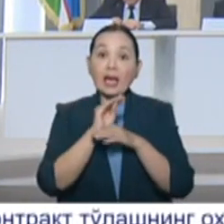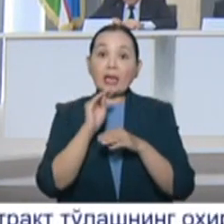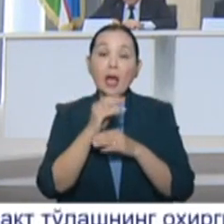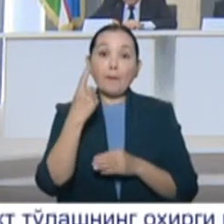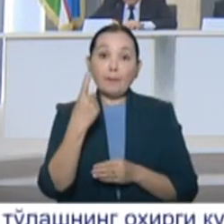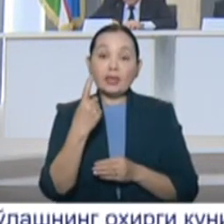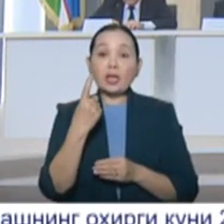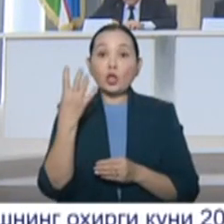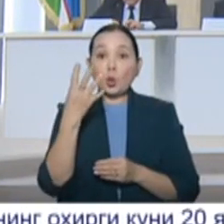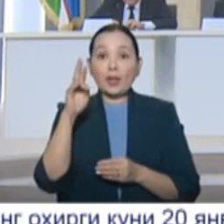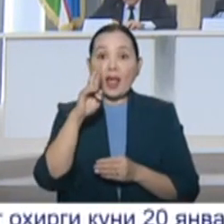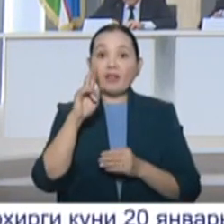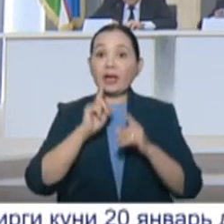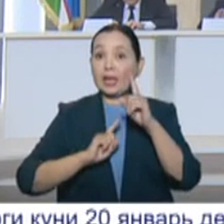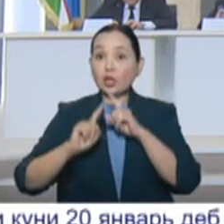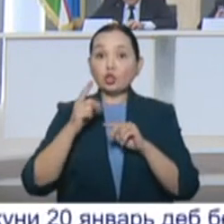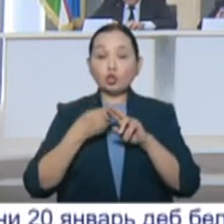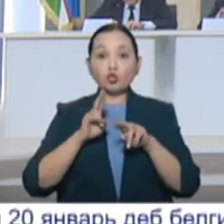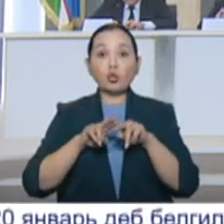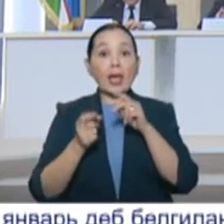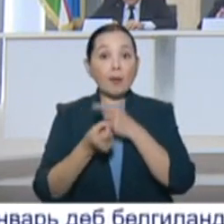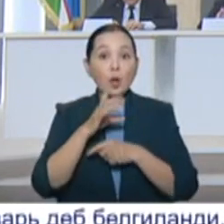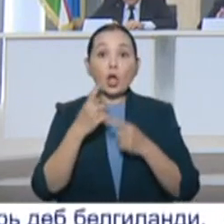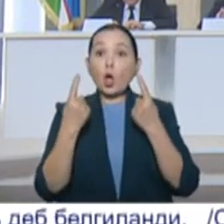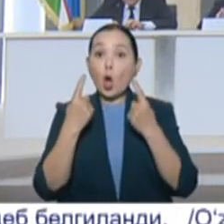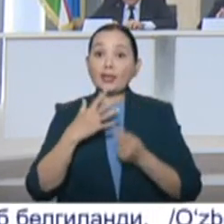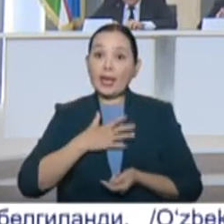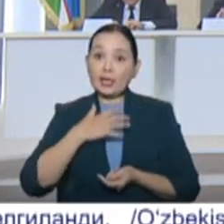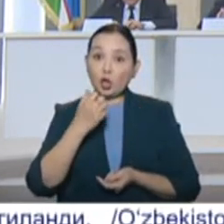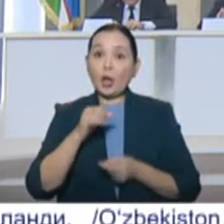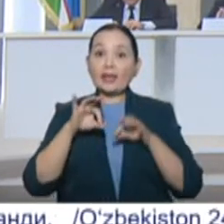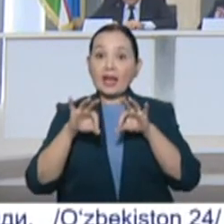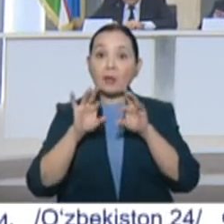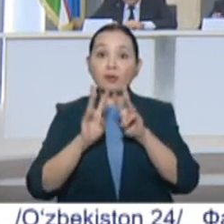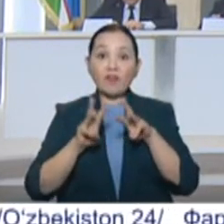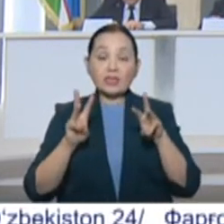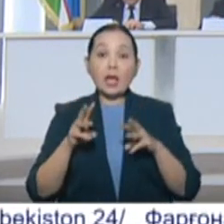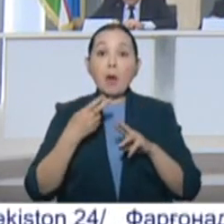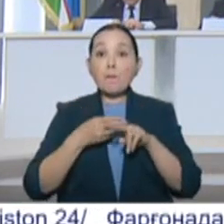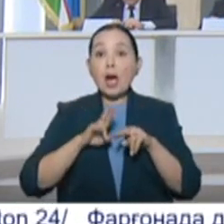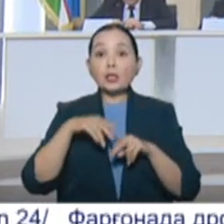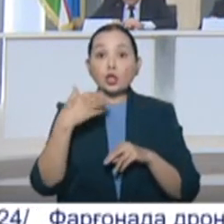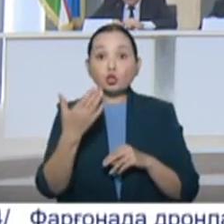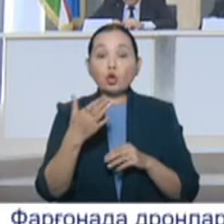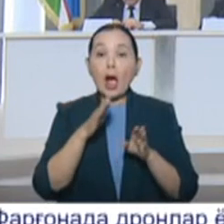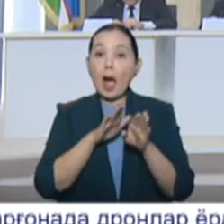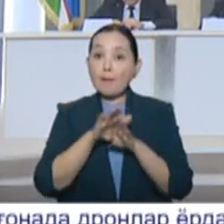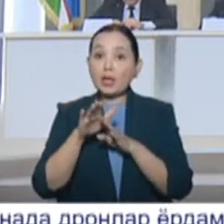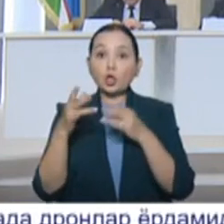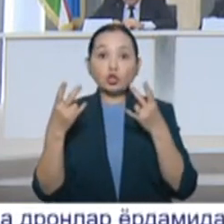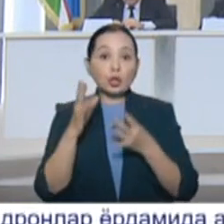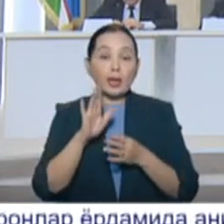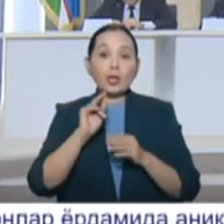ham 4 yanvardagi yig'ilishda shundan iborat ediki, katta e'tiroz biz transport vazirligiga mana shu amalga oshirilishi kerak